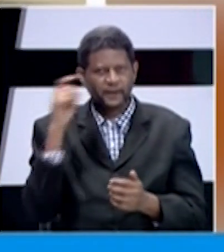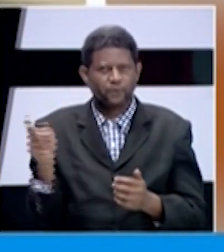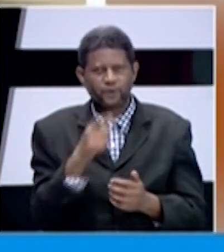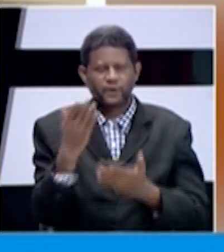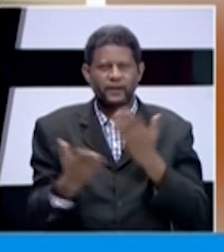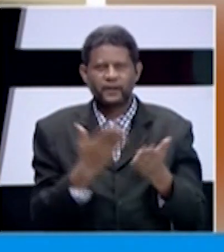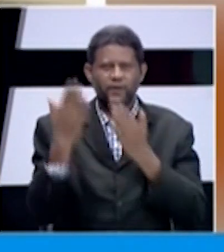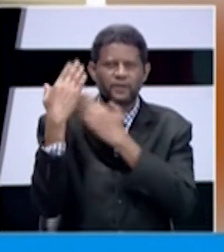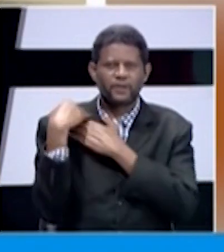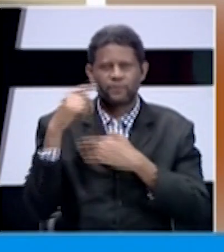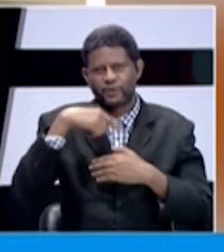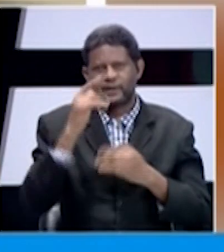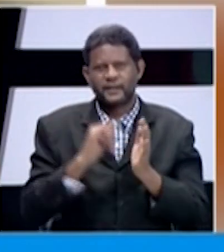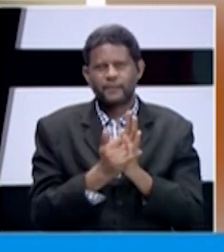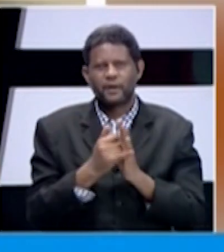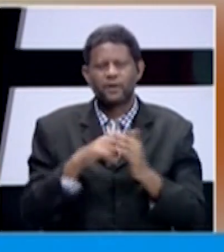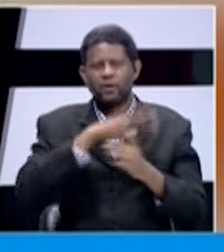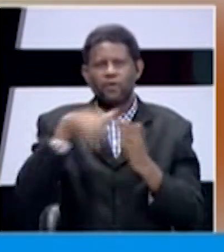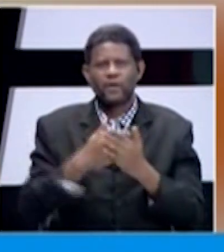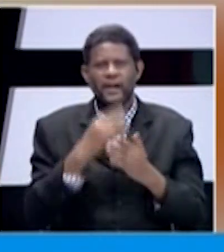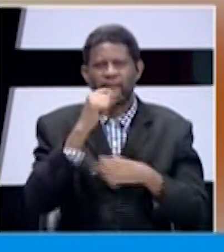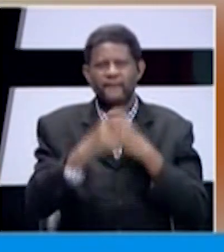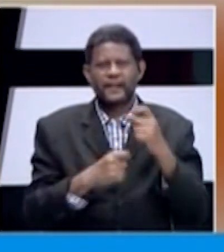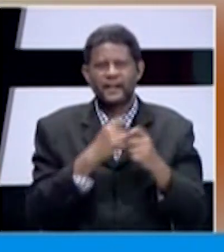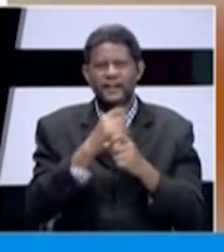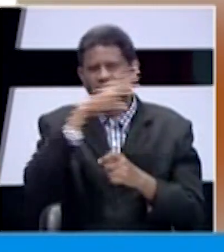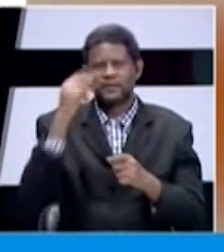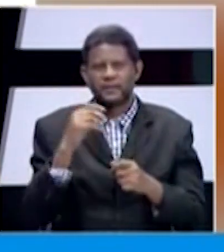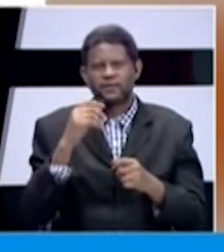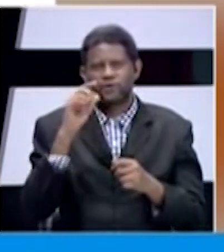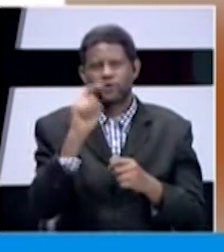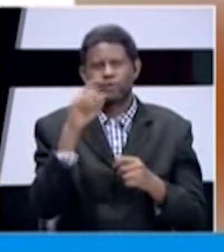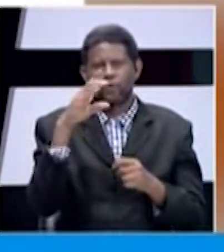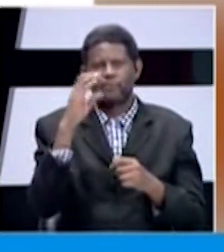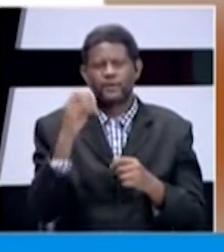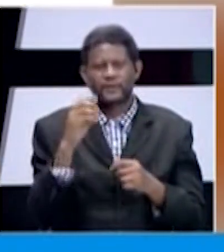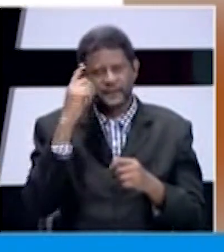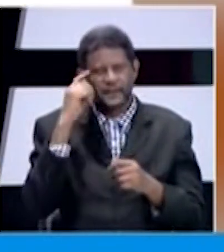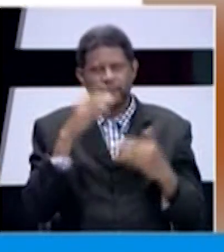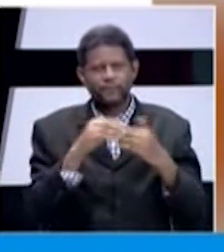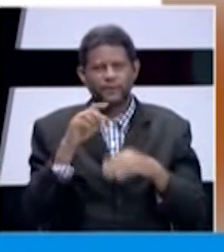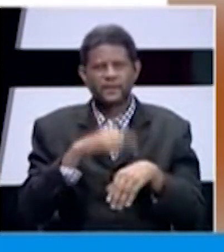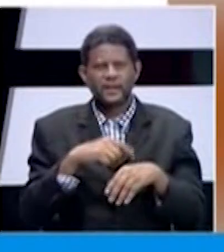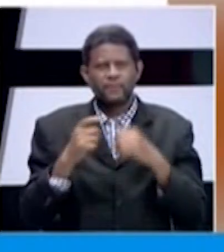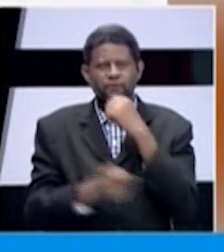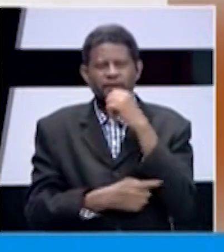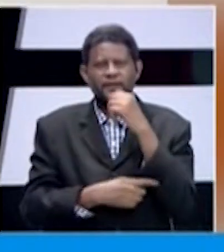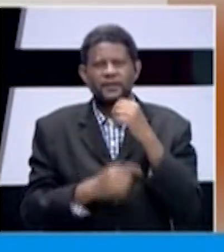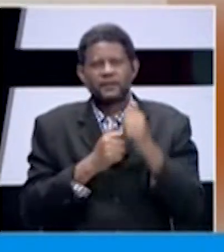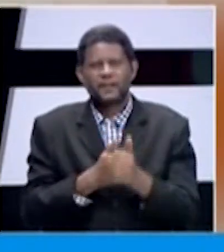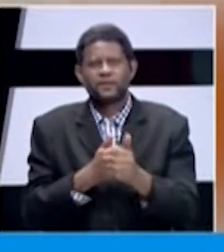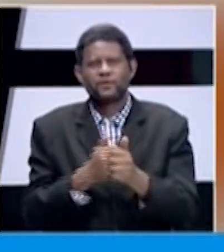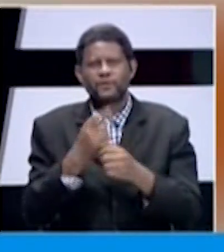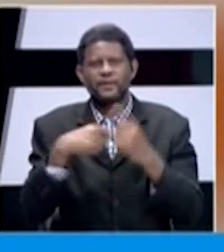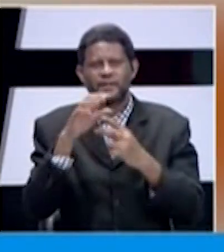كگلگل تشاي موزبلدما olafrican.com دكتور دبرتسين تگراي اب زمرحلوان كلايتي بفتنات التعجوز تسالت